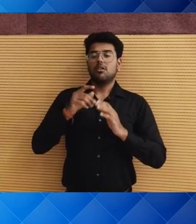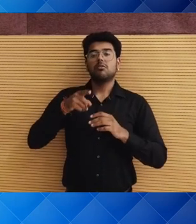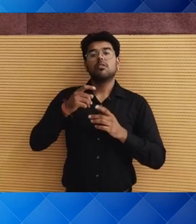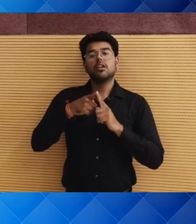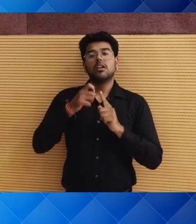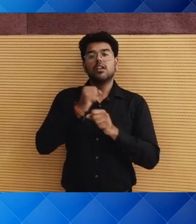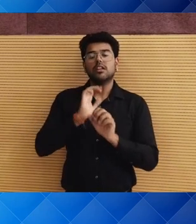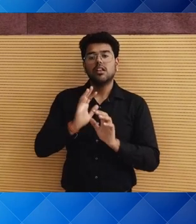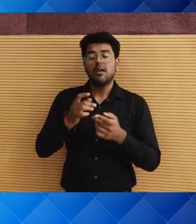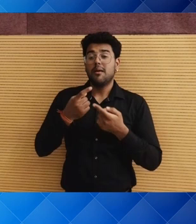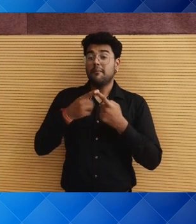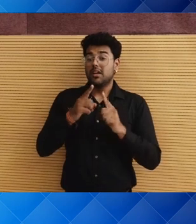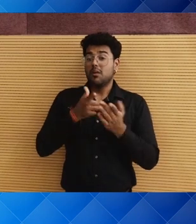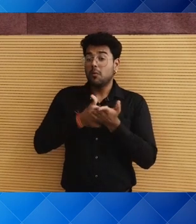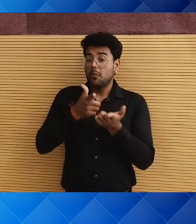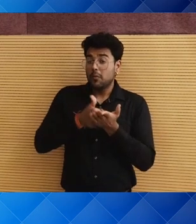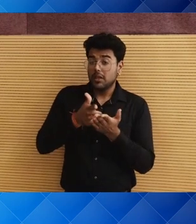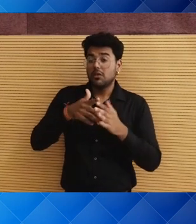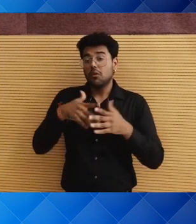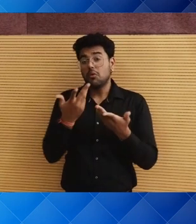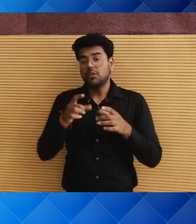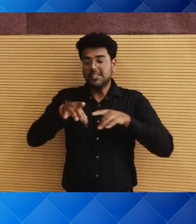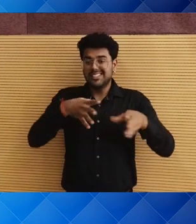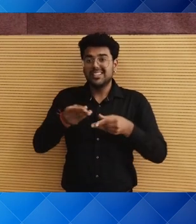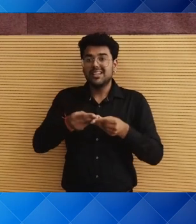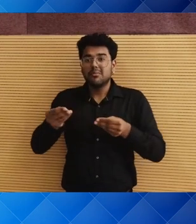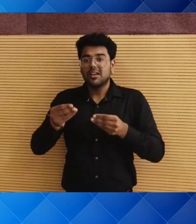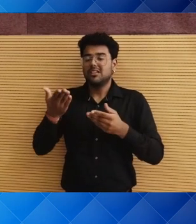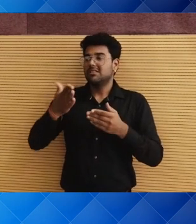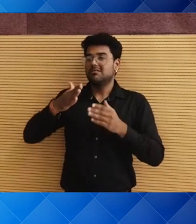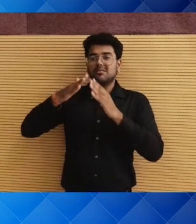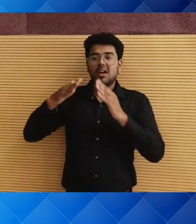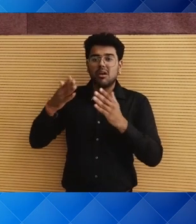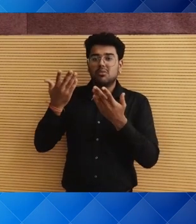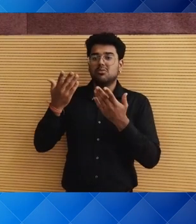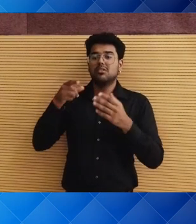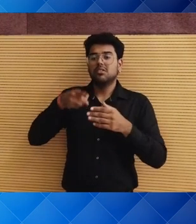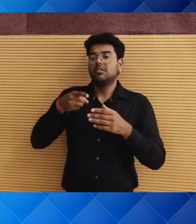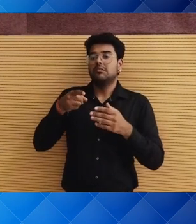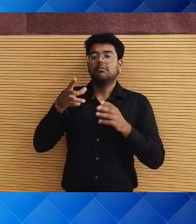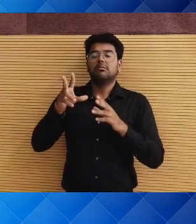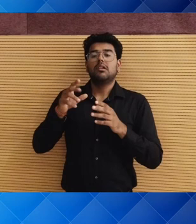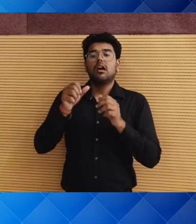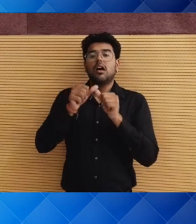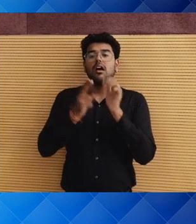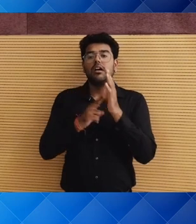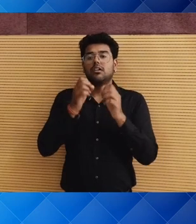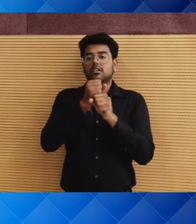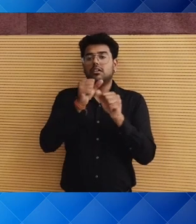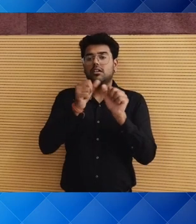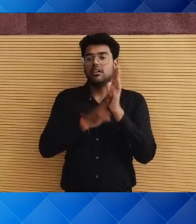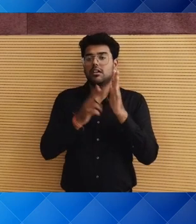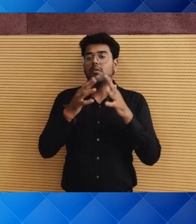गांव में या शहर की बस्तियों में आंगनबाड़ी होती थी, आंगनबाड़ी भी इसी प्रकार के काम करता था,